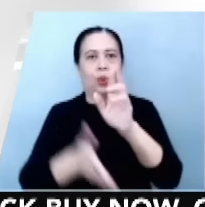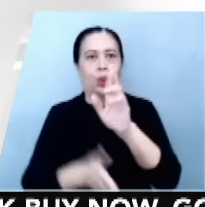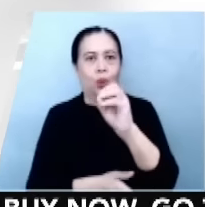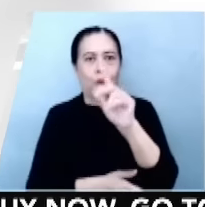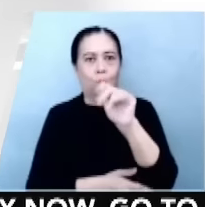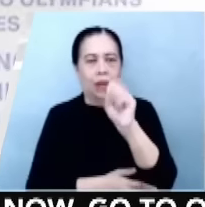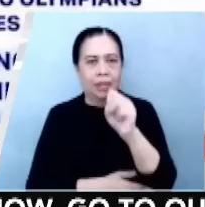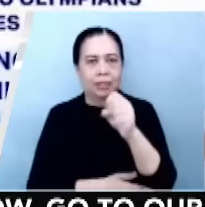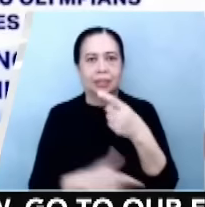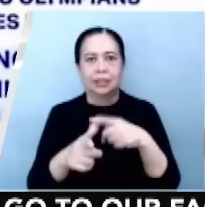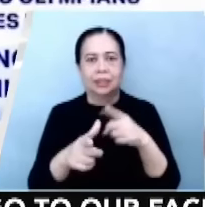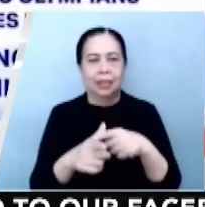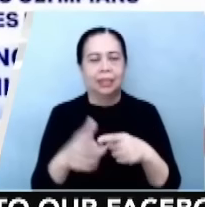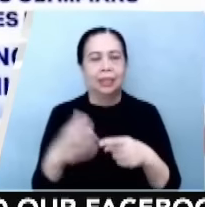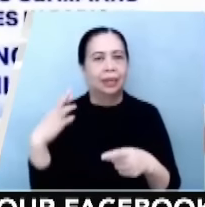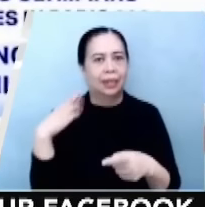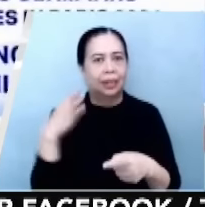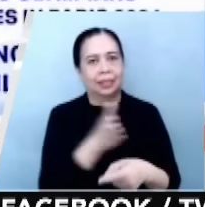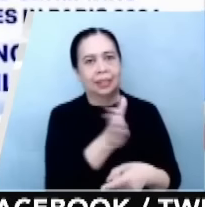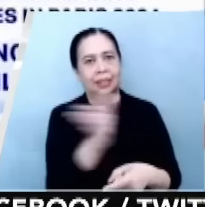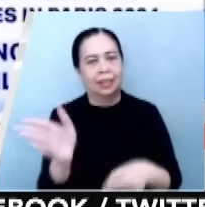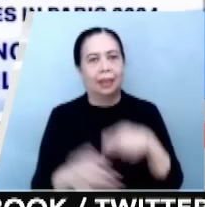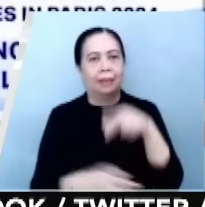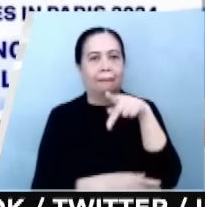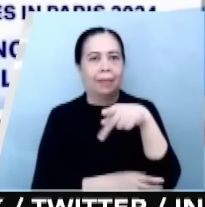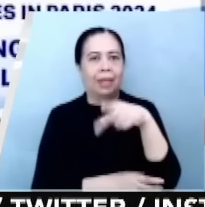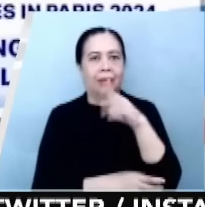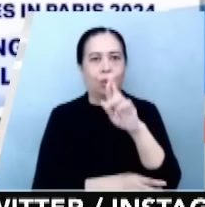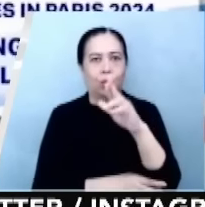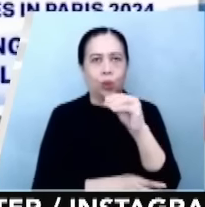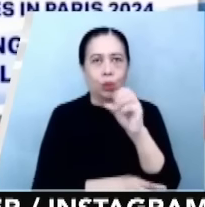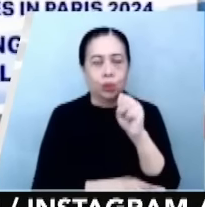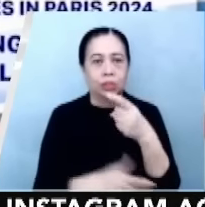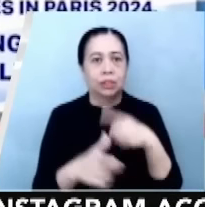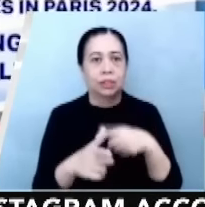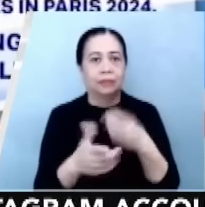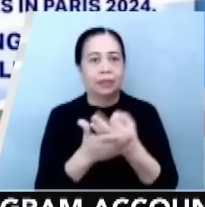P. Burgos until it straight ahead to Finance Road